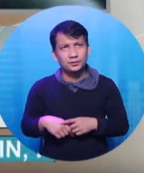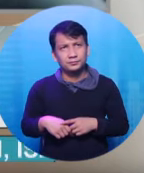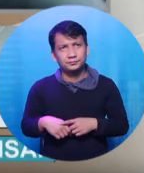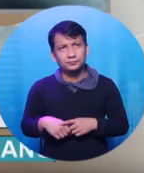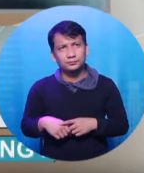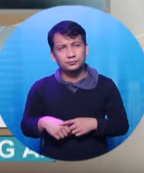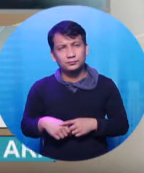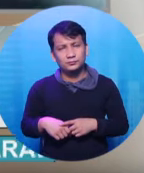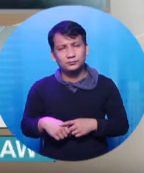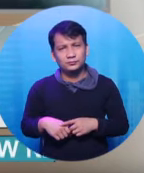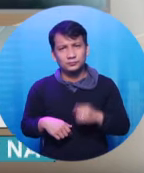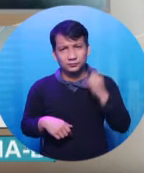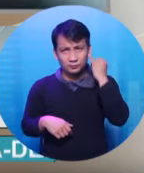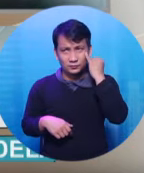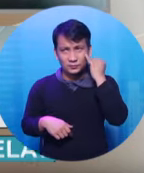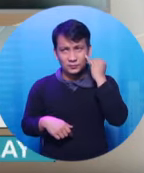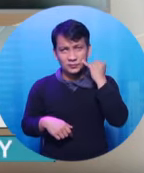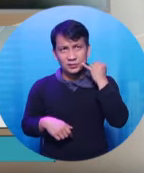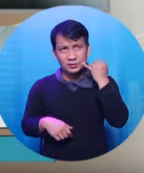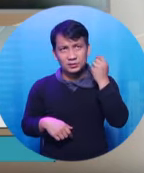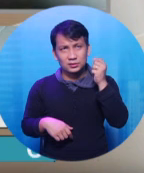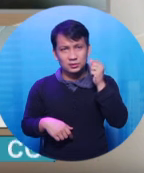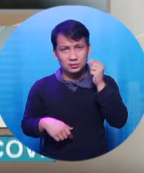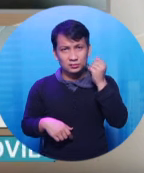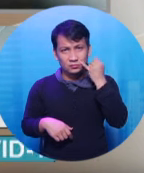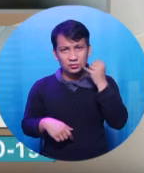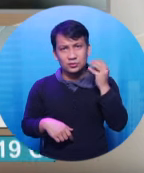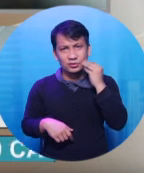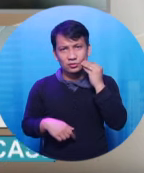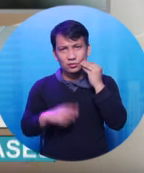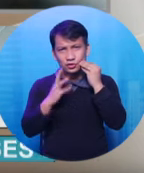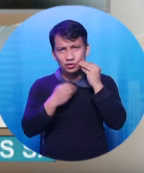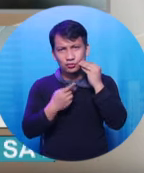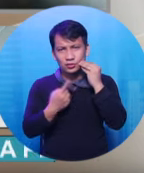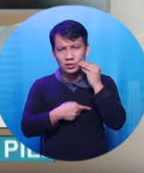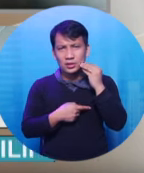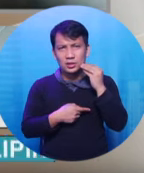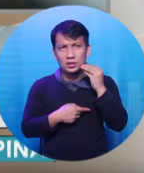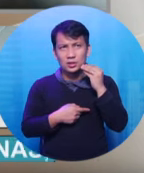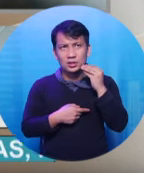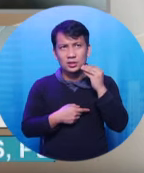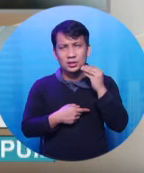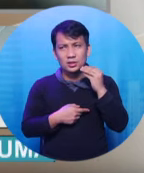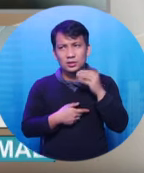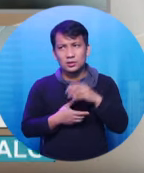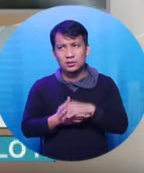ano Jonaline Monsanto, asawa ni